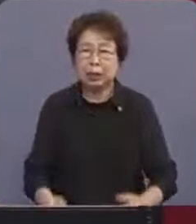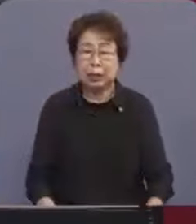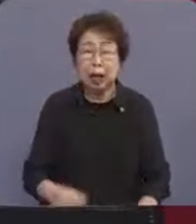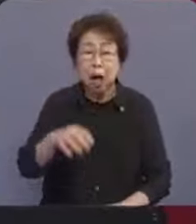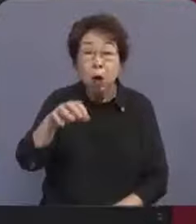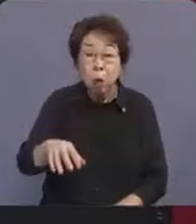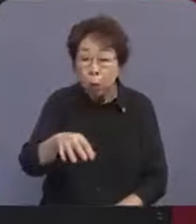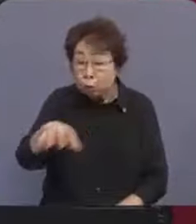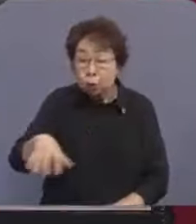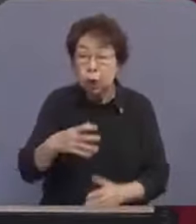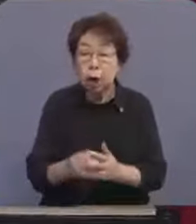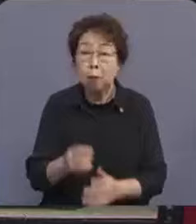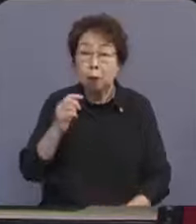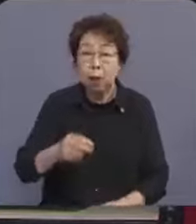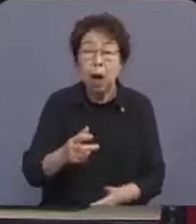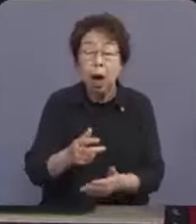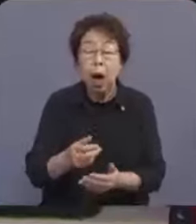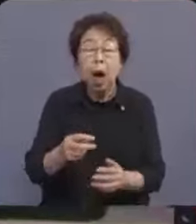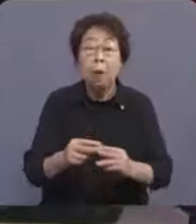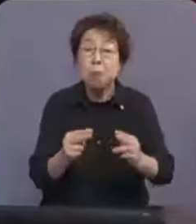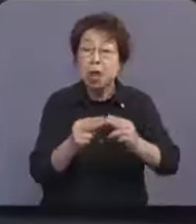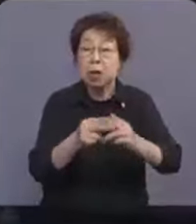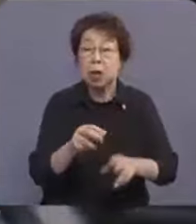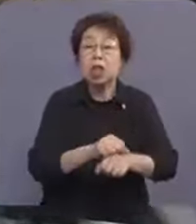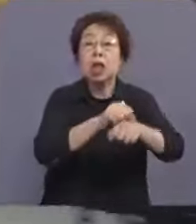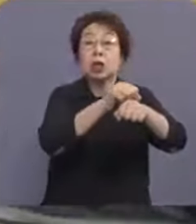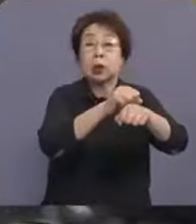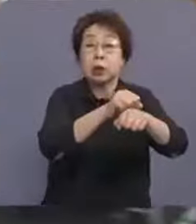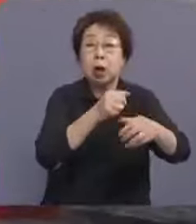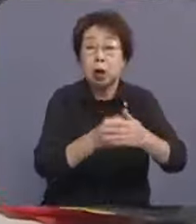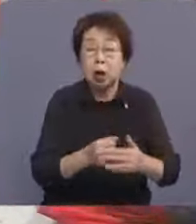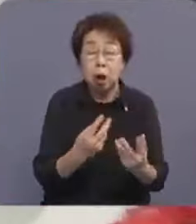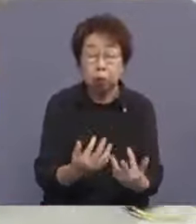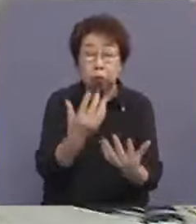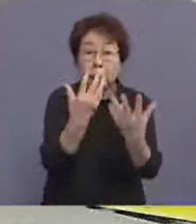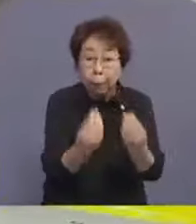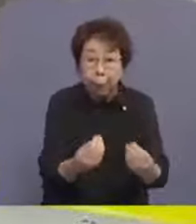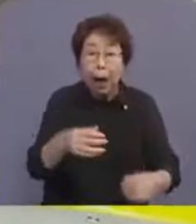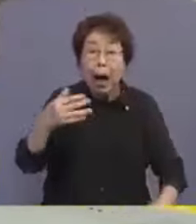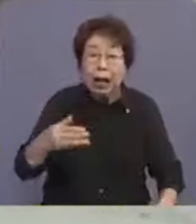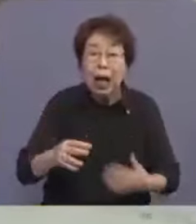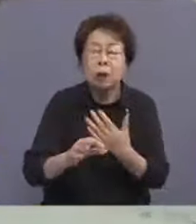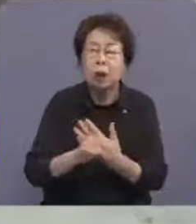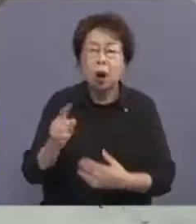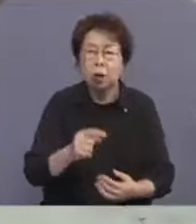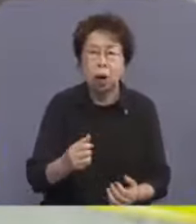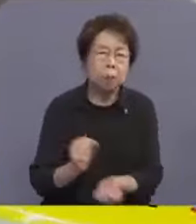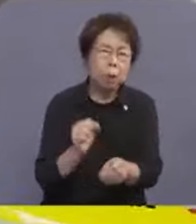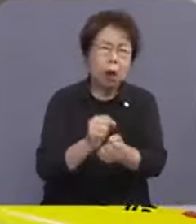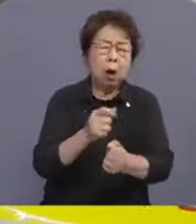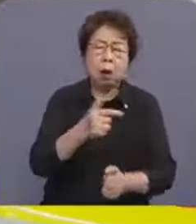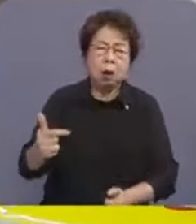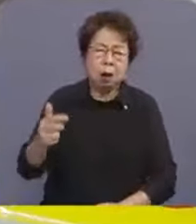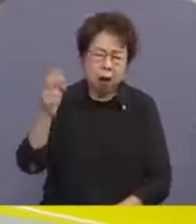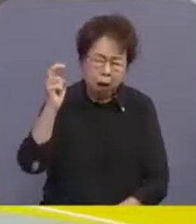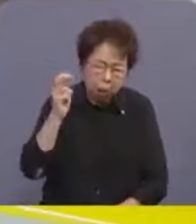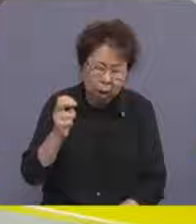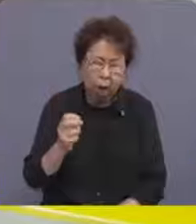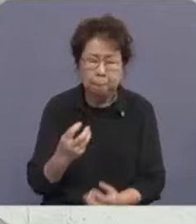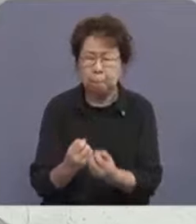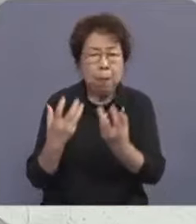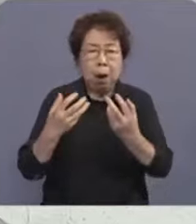현장 주변에는 이렇게 수십 개의 배터리가 쌓여 있었는데요. 불이 제때 꺼지지 않았더라면 연쇄 폭발로 이어질